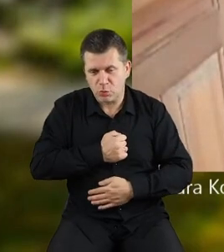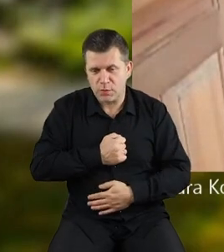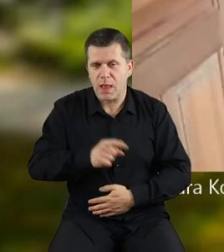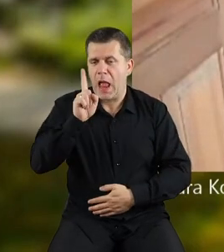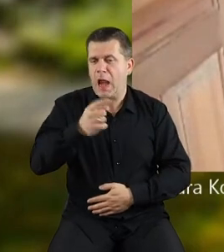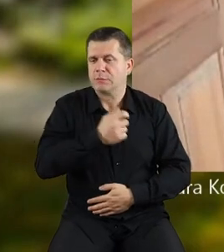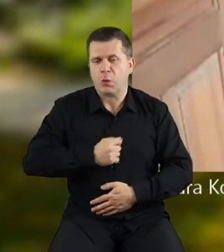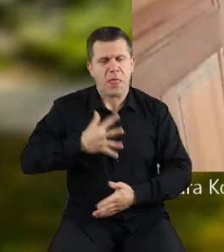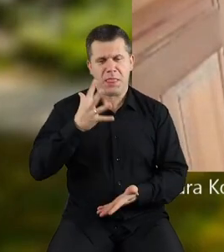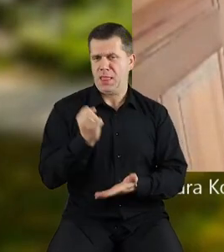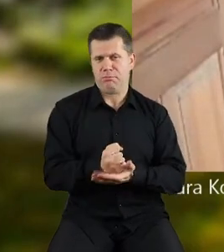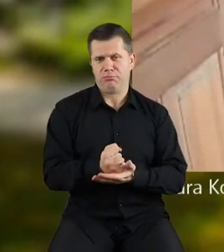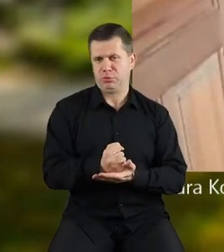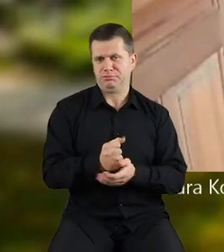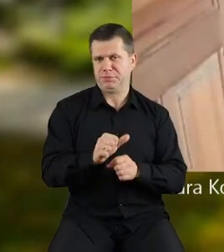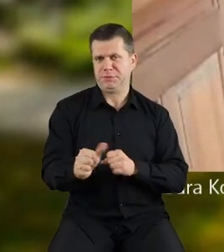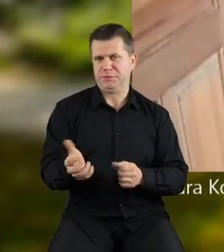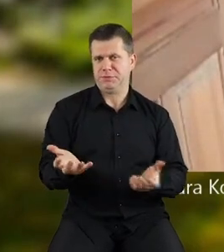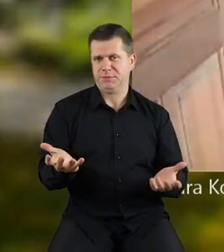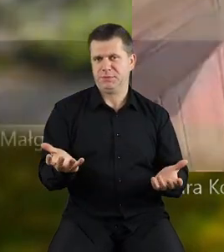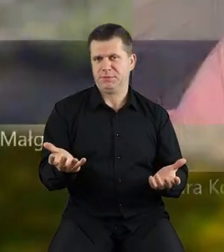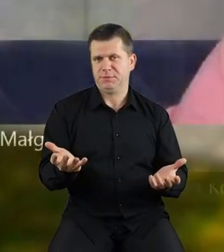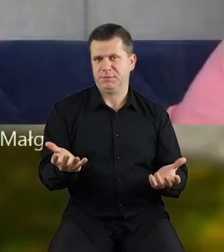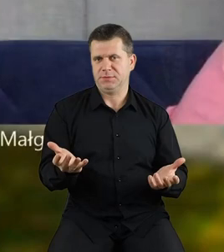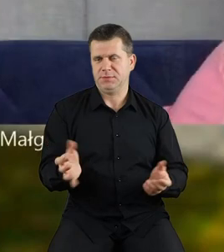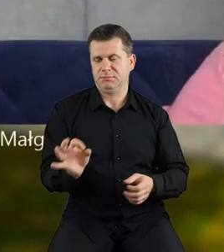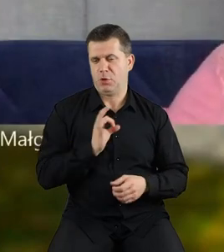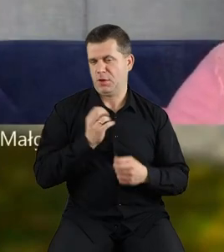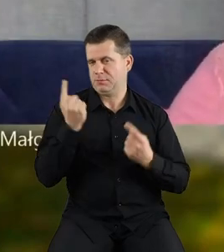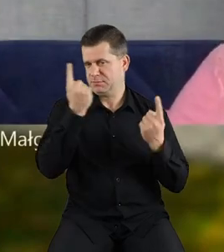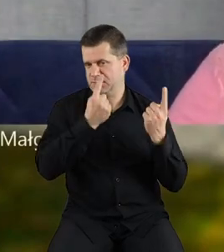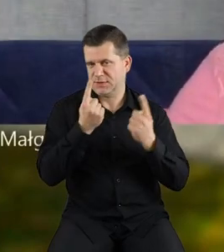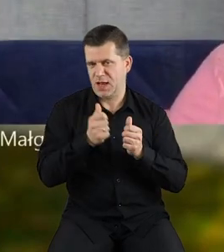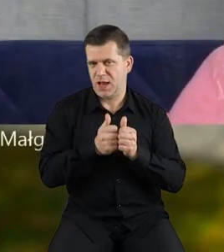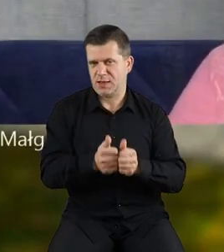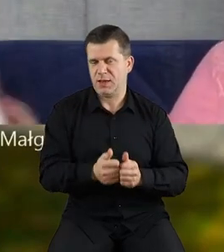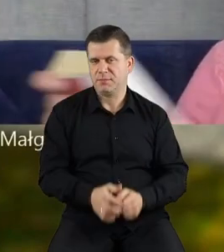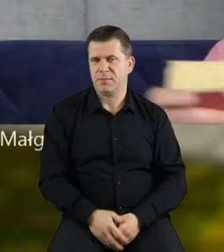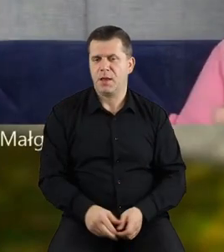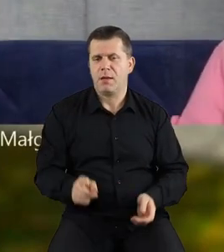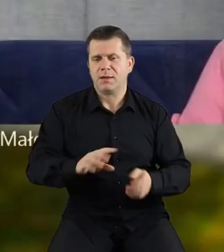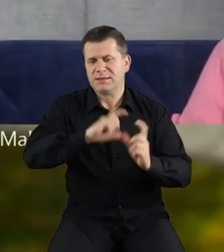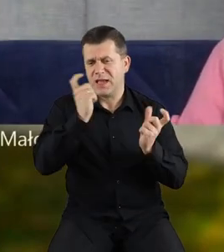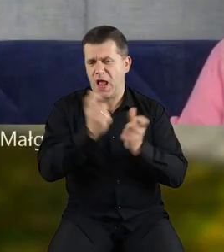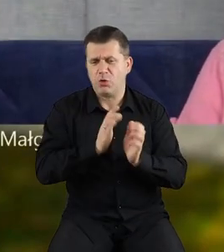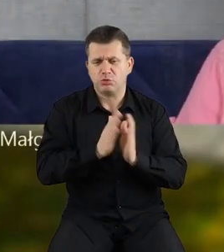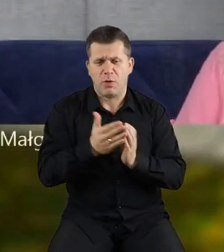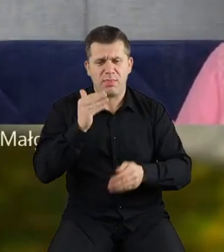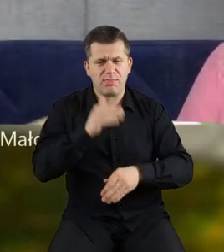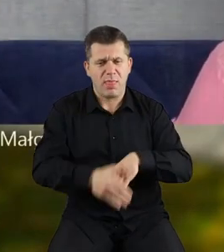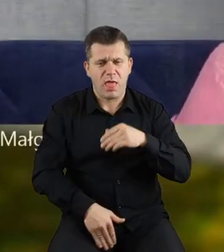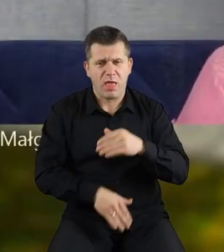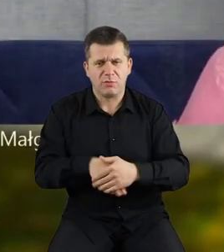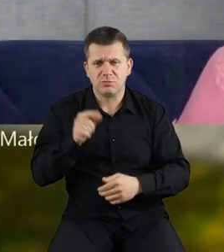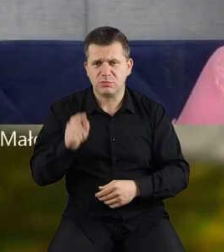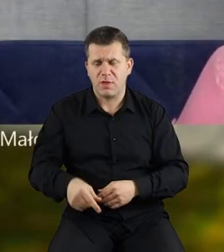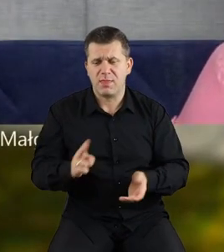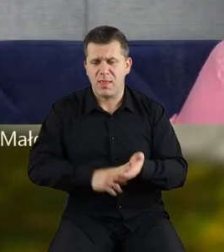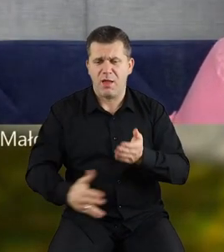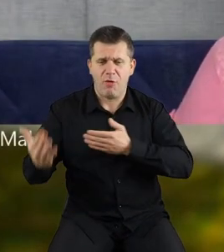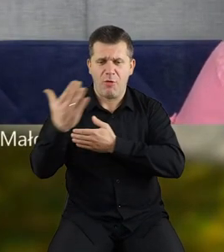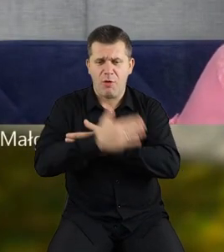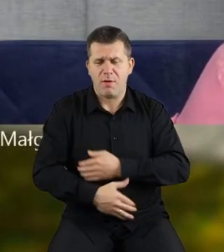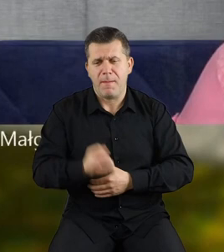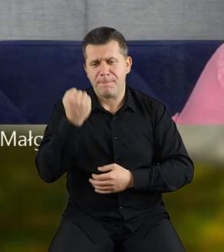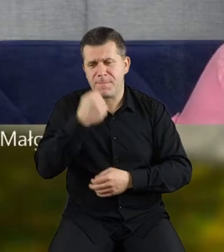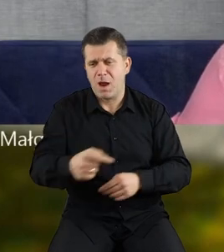to wcale taki smutny być nie musi. No Moim zdaniem. Po całej książce nieszczęść, no to jednak to